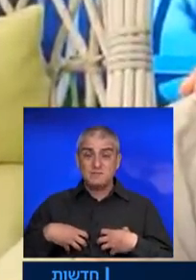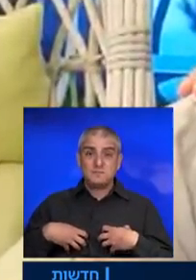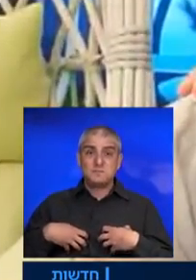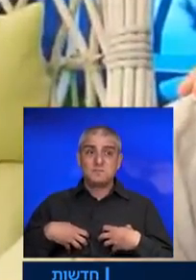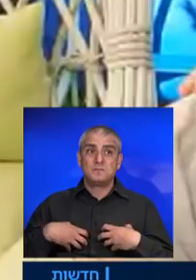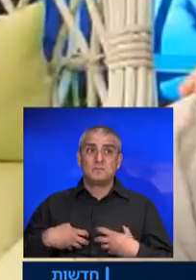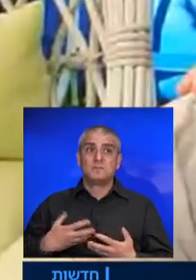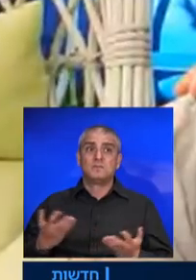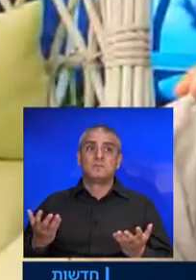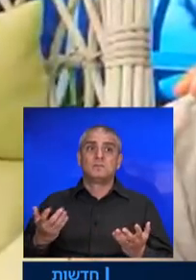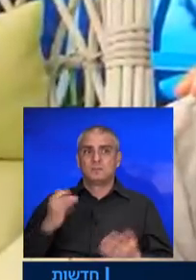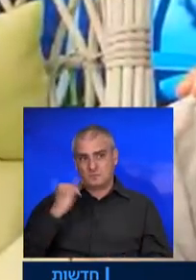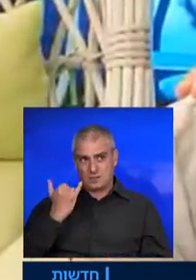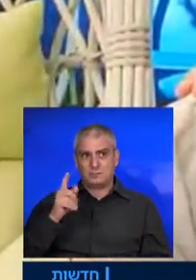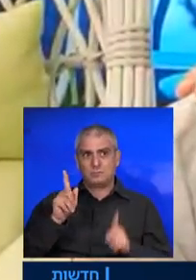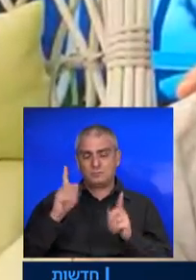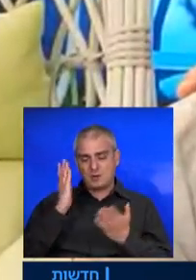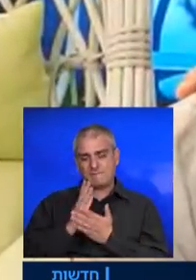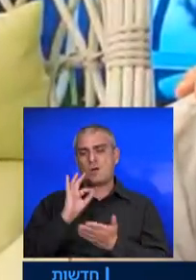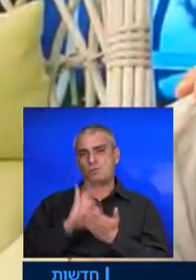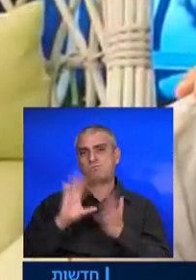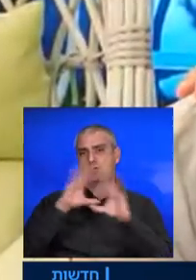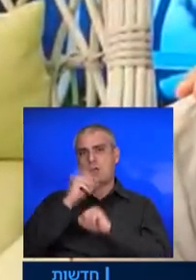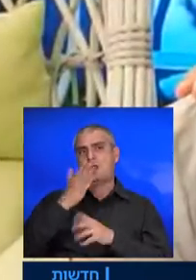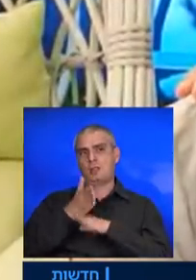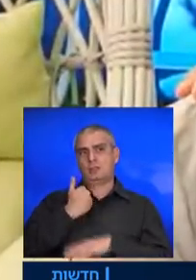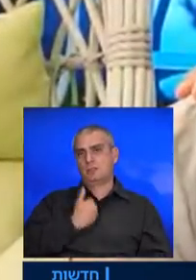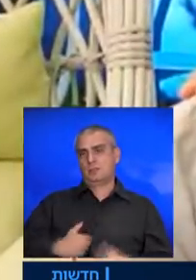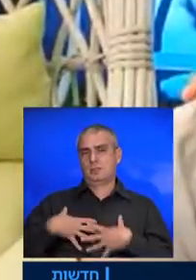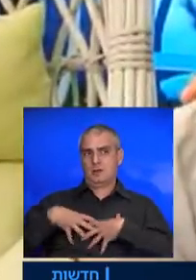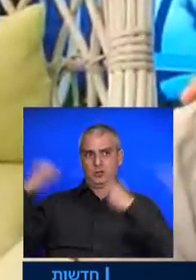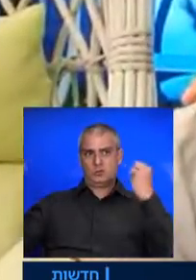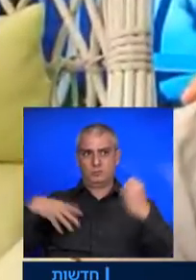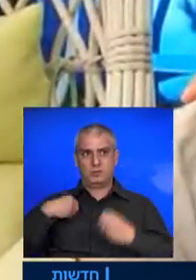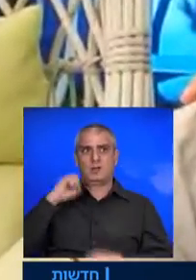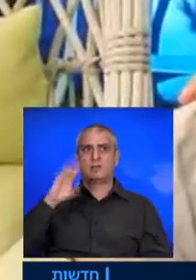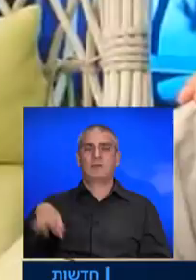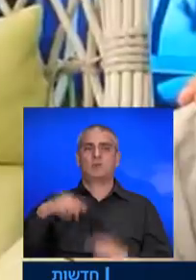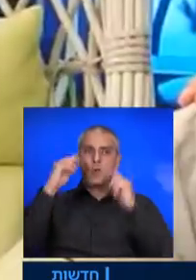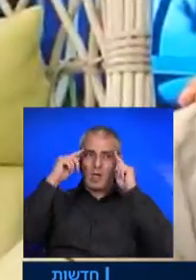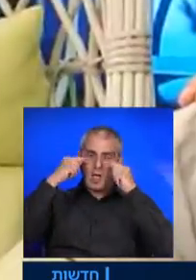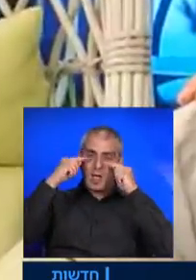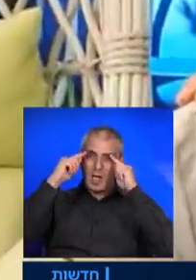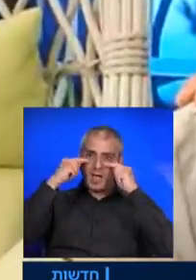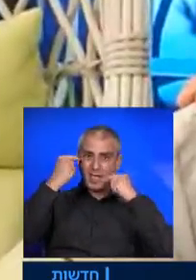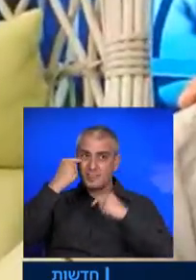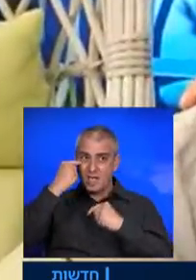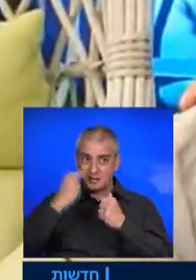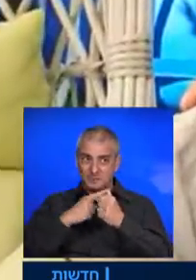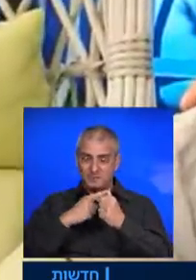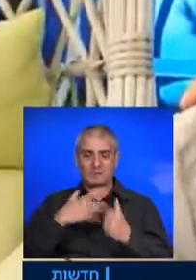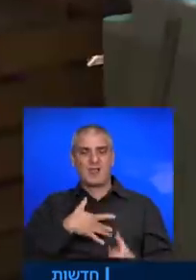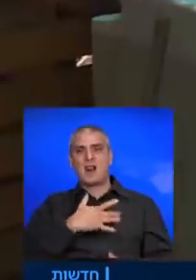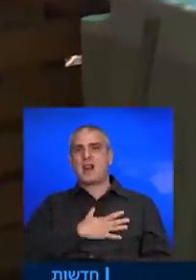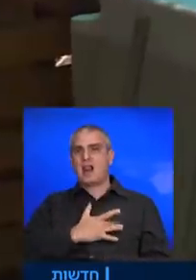וכן, באותו לילה ניתחו אותו. אנחנו תרמנו קרנית של העיניים